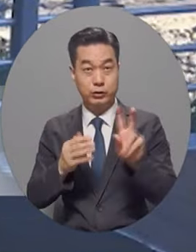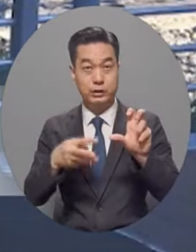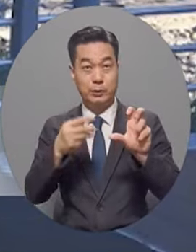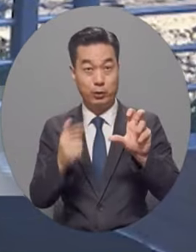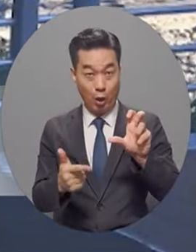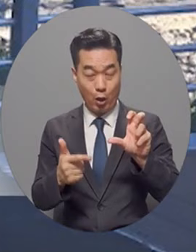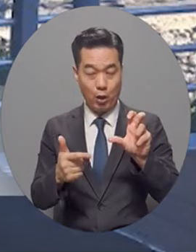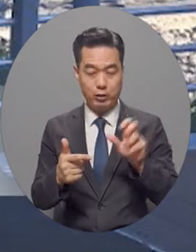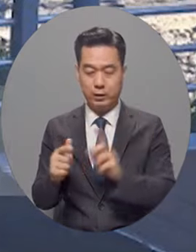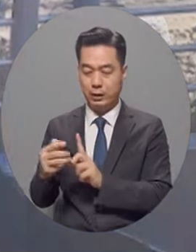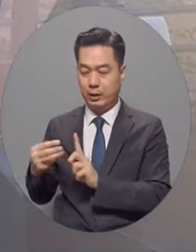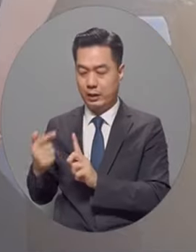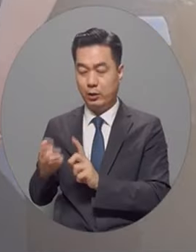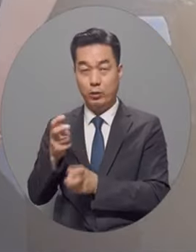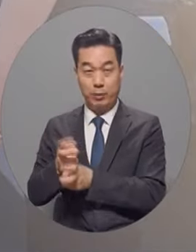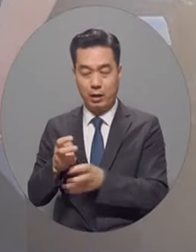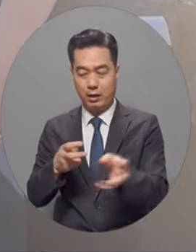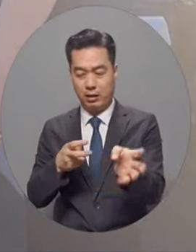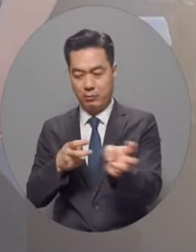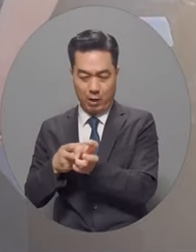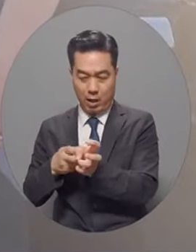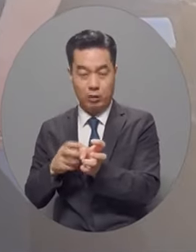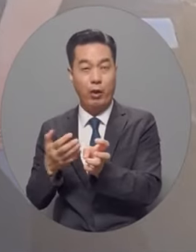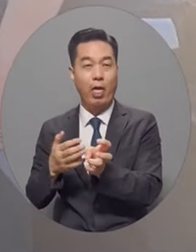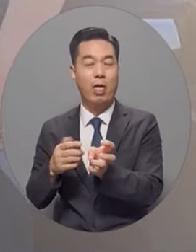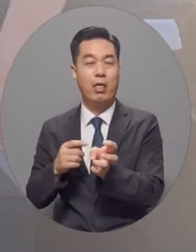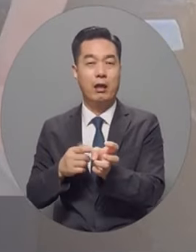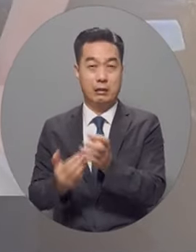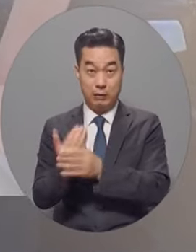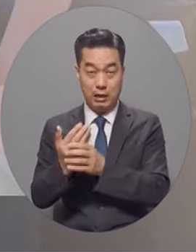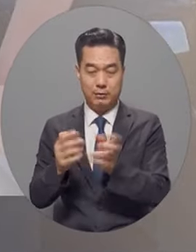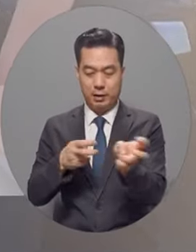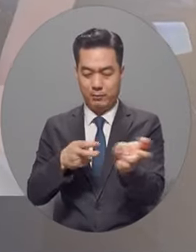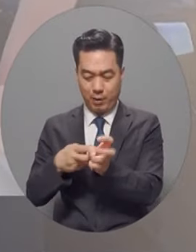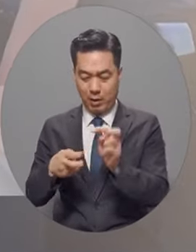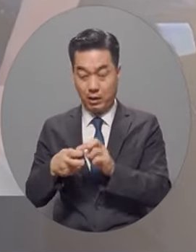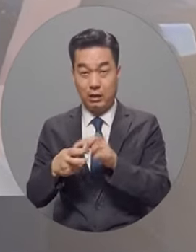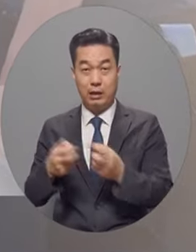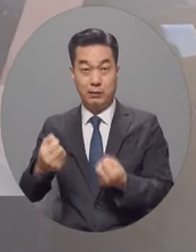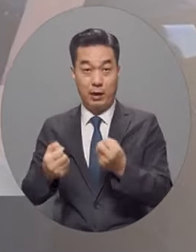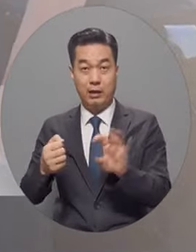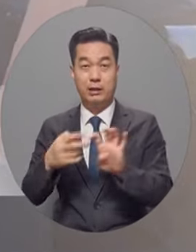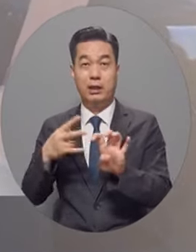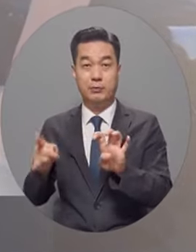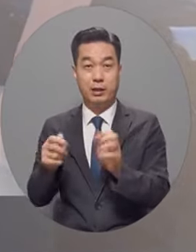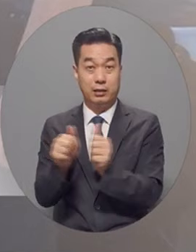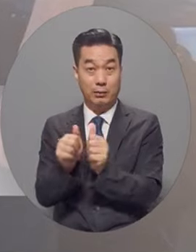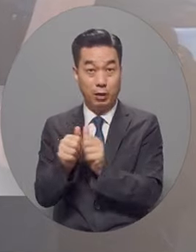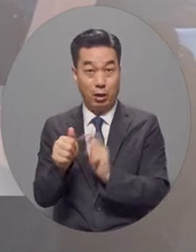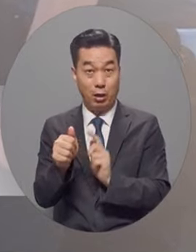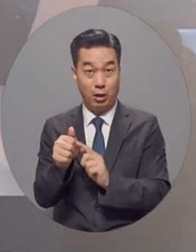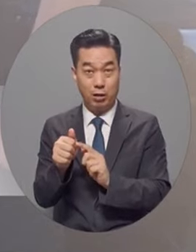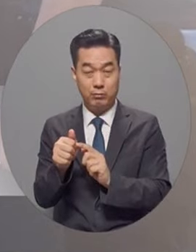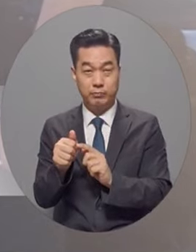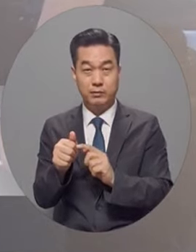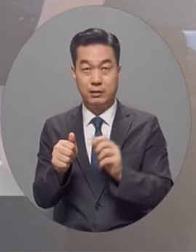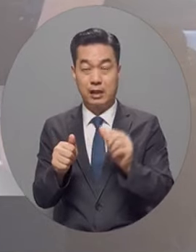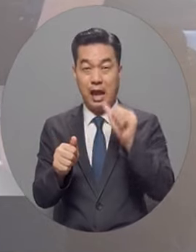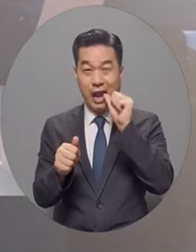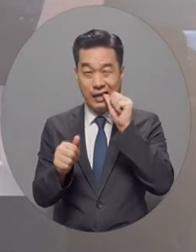1톤 트럭과 부딪혔습니다이 사고로 1톤 트럭을 몰던 40대 남성이 화물차에 실린 철판에